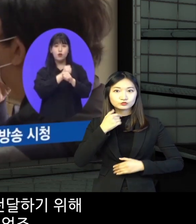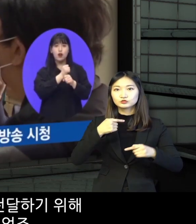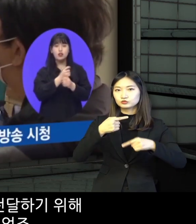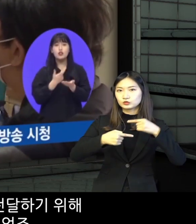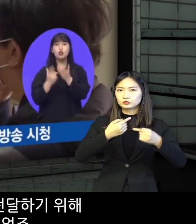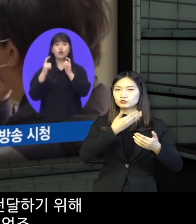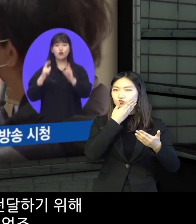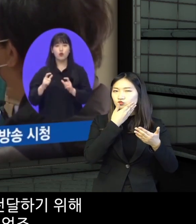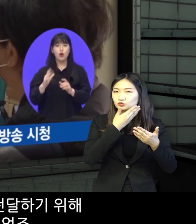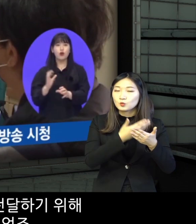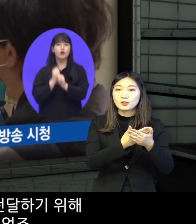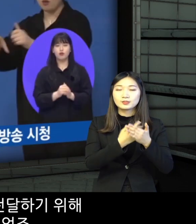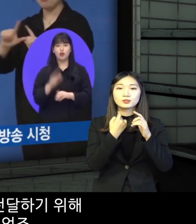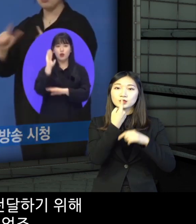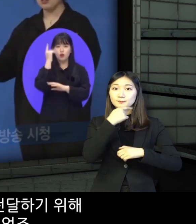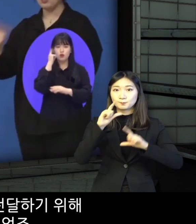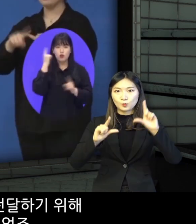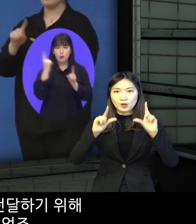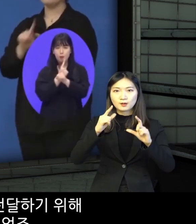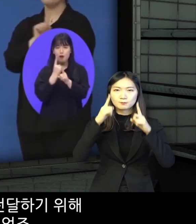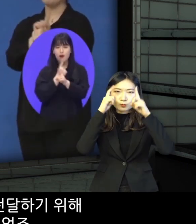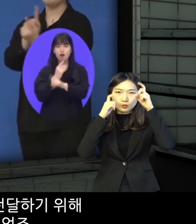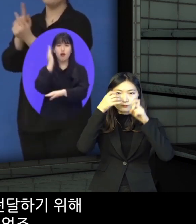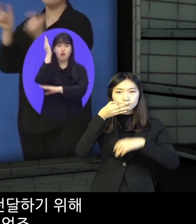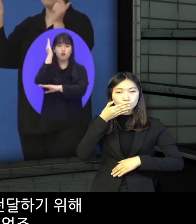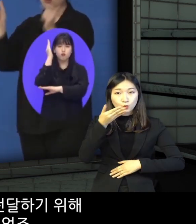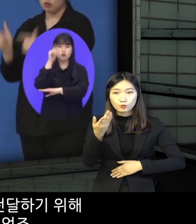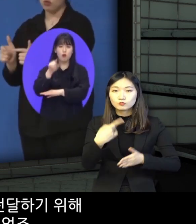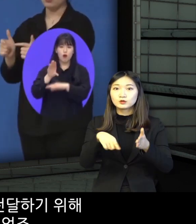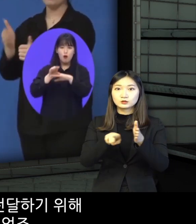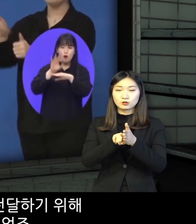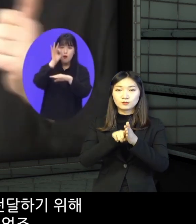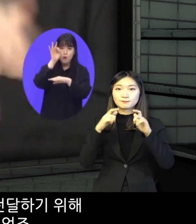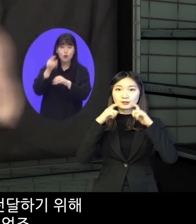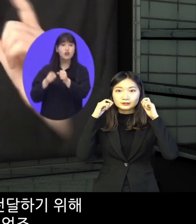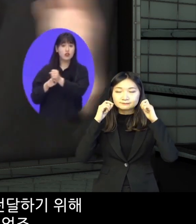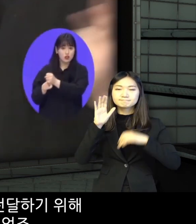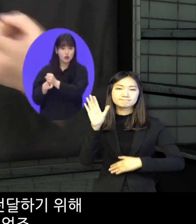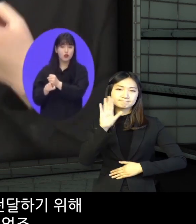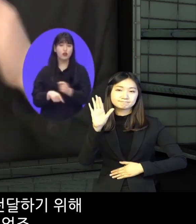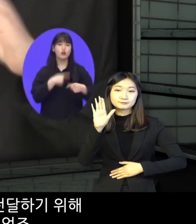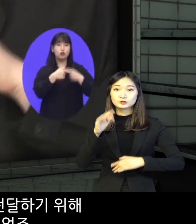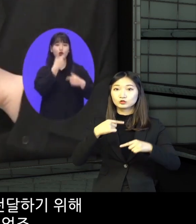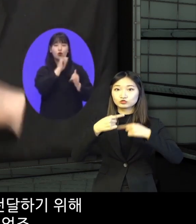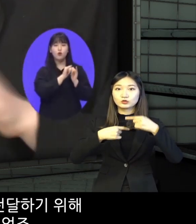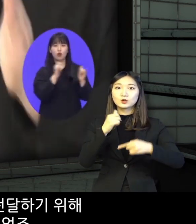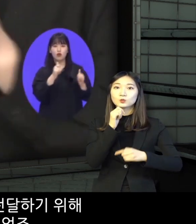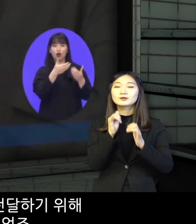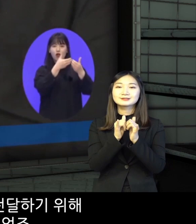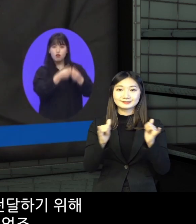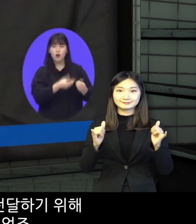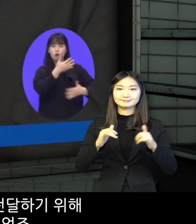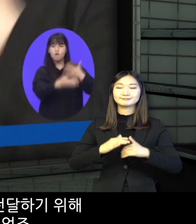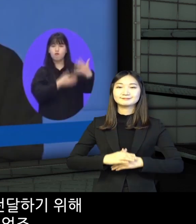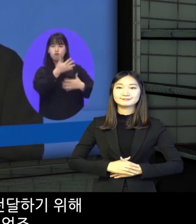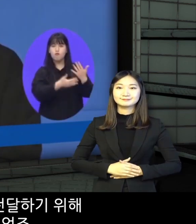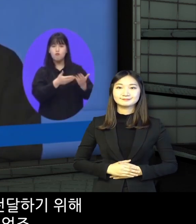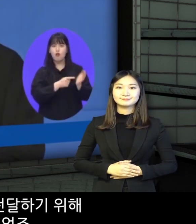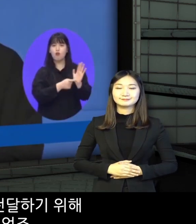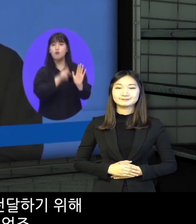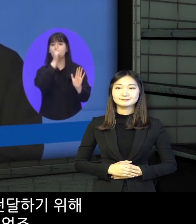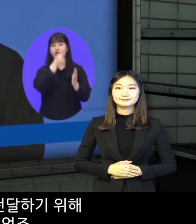수어에서 중요한 입모양과 표정을 정확하게 전달하기 위해 마스크를 쓰지 않은 수어 통역사들이